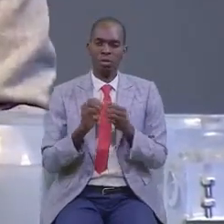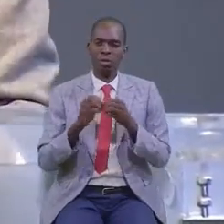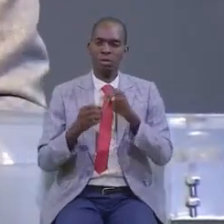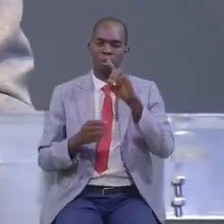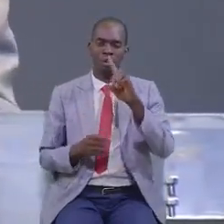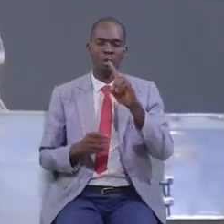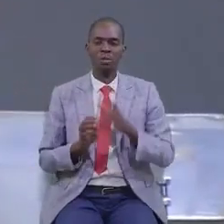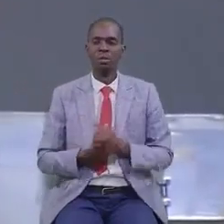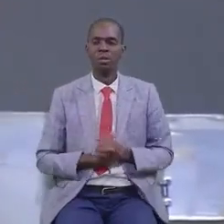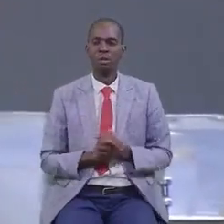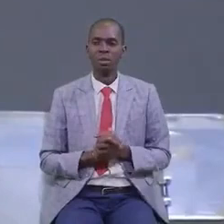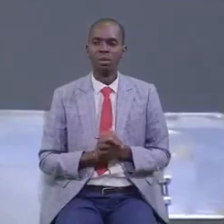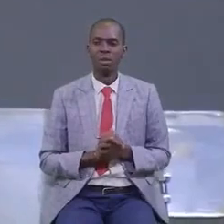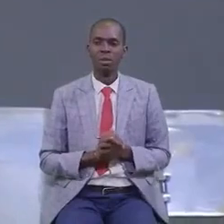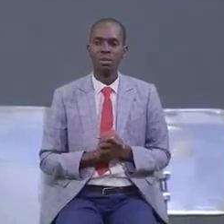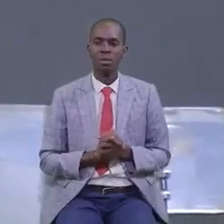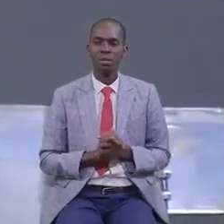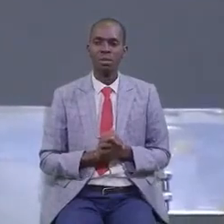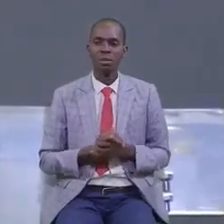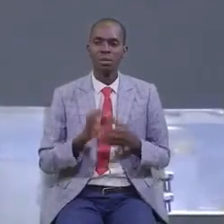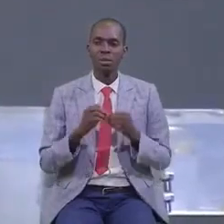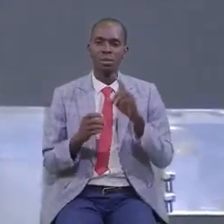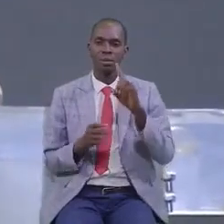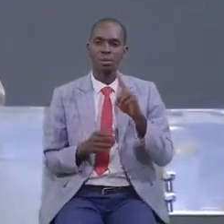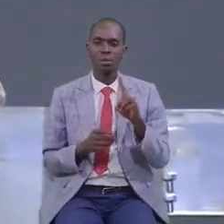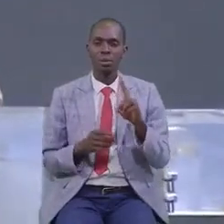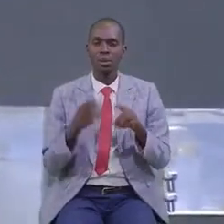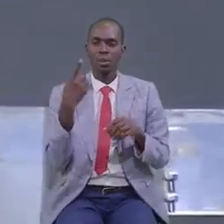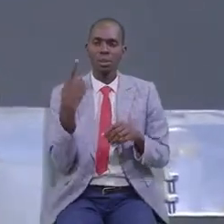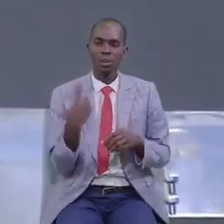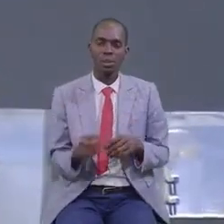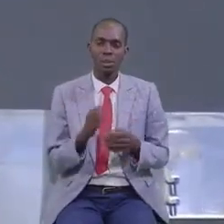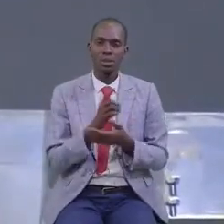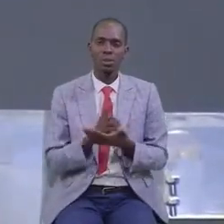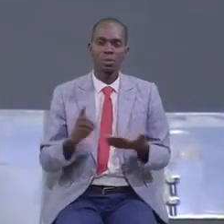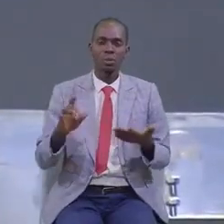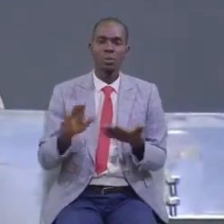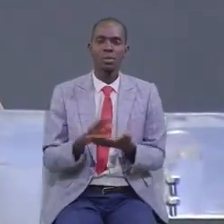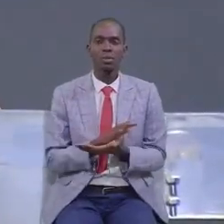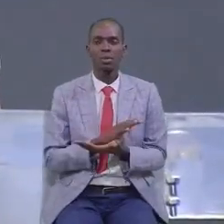manam modati amsaanni chuddam number 1 the spirit is supernatural